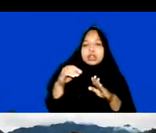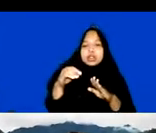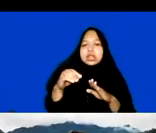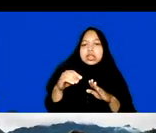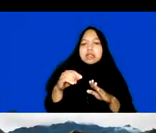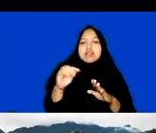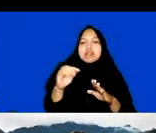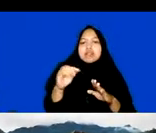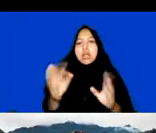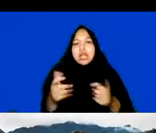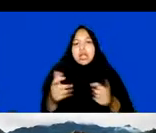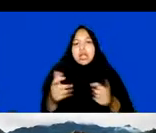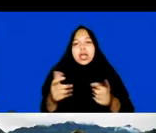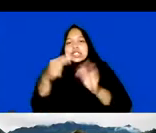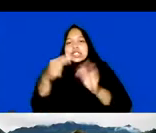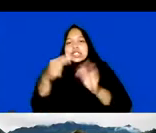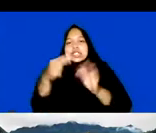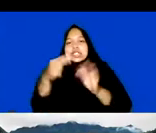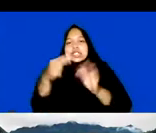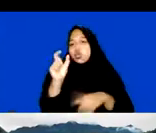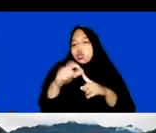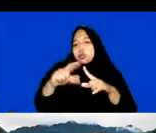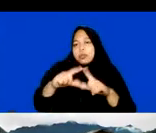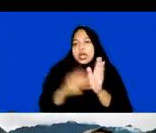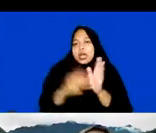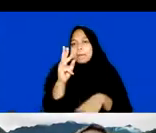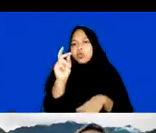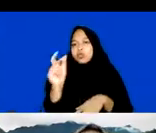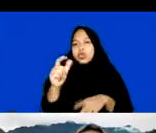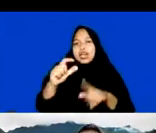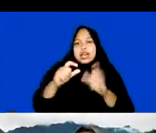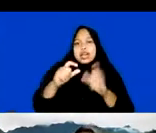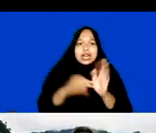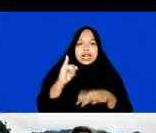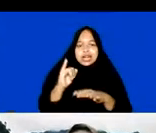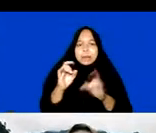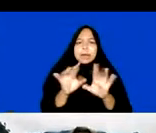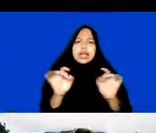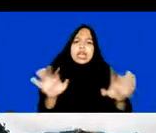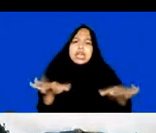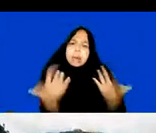dan karya seni rupa itu memiliki kepentingan yang berbeda. Nah, perbedaannya itu secara spesifik seperti apa sih Mas Kirei?